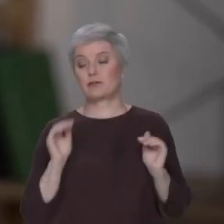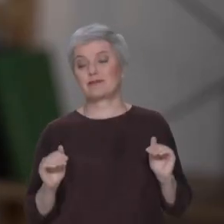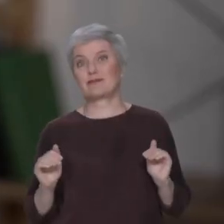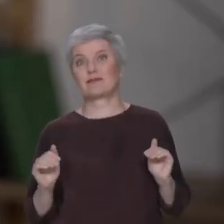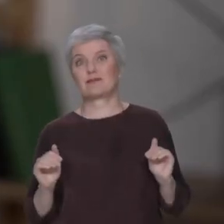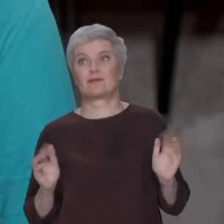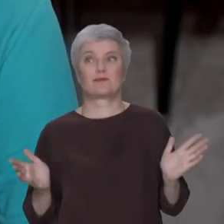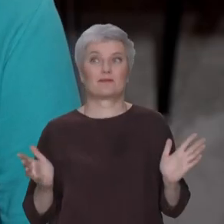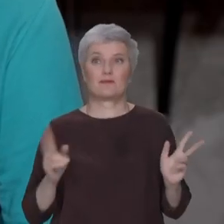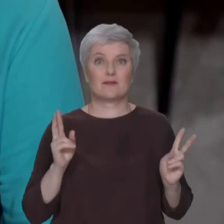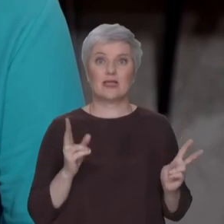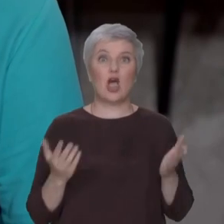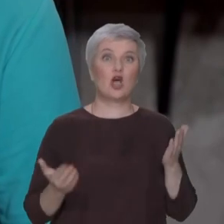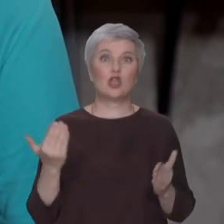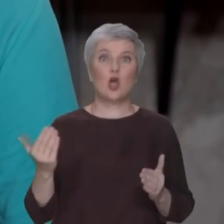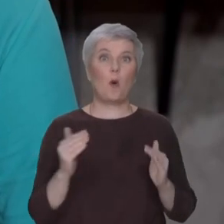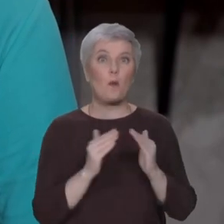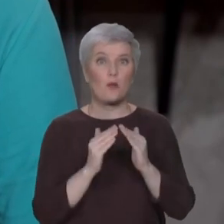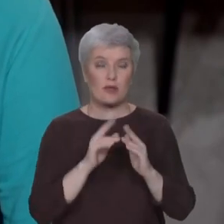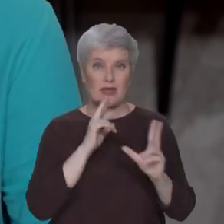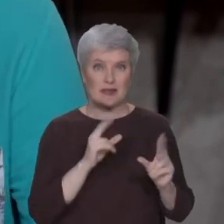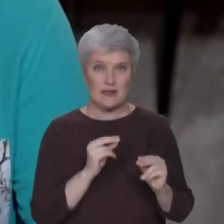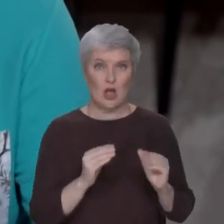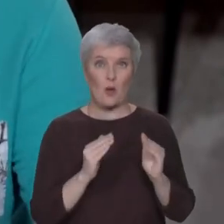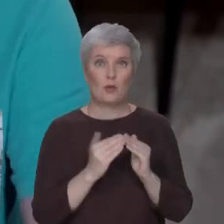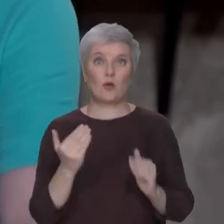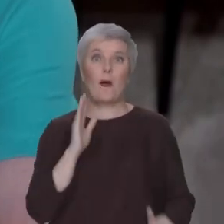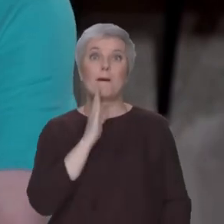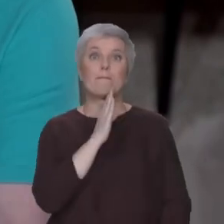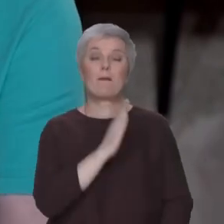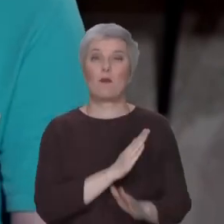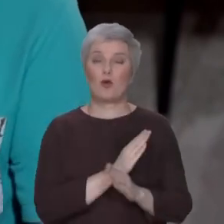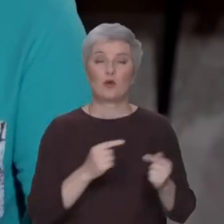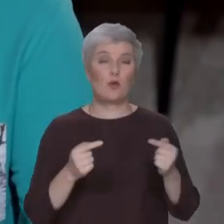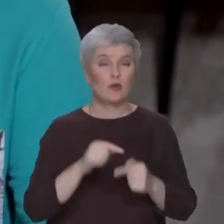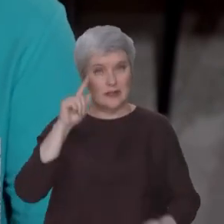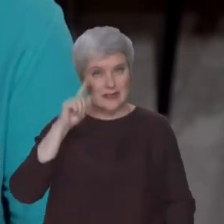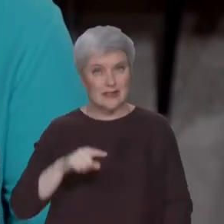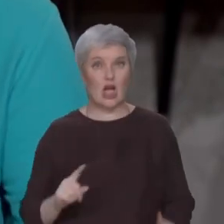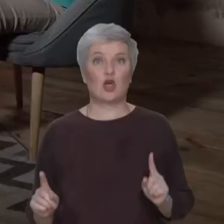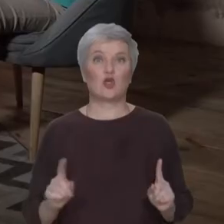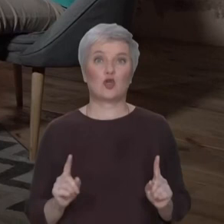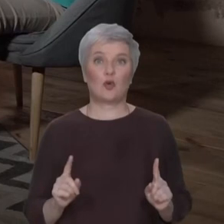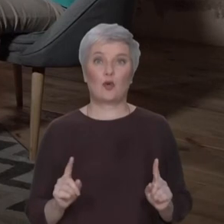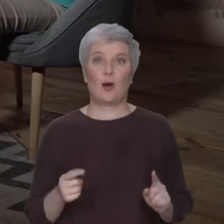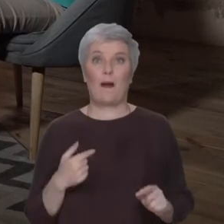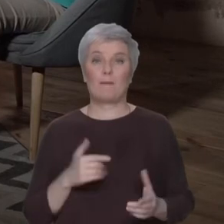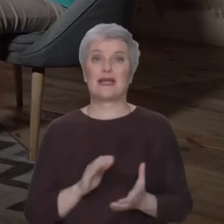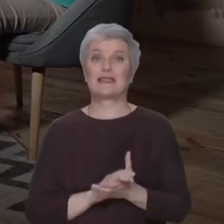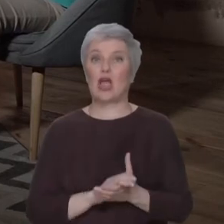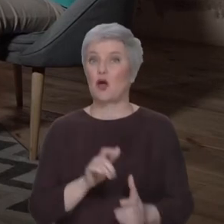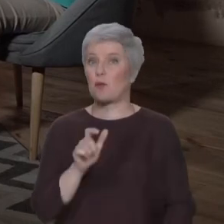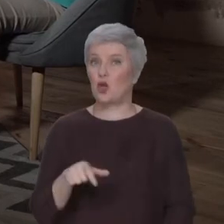чи його будинок цілий, ну, будинок його мами покійної. Я точно знаю, що мені знайомі